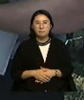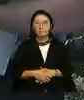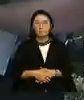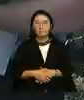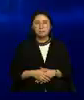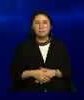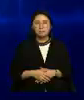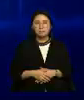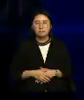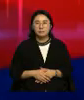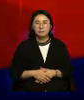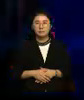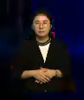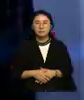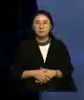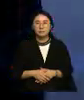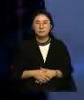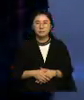기자입니다